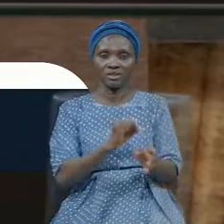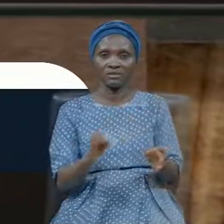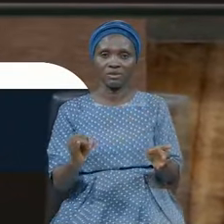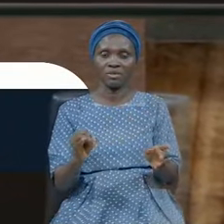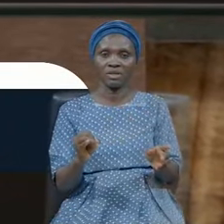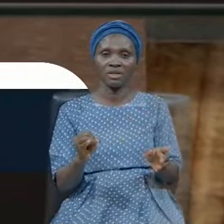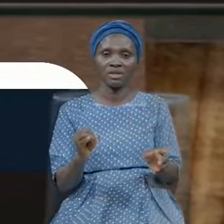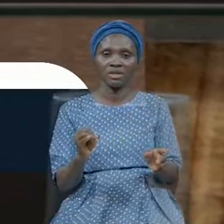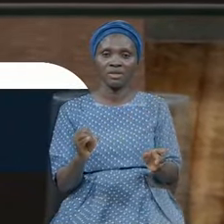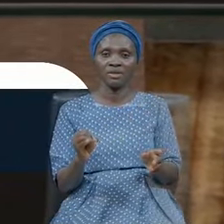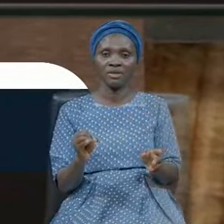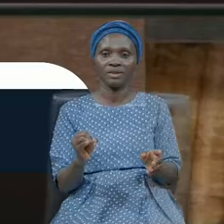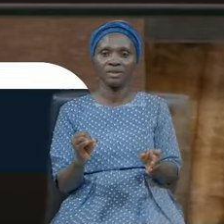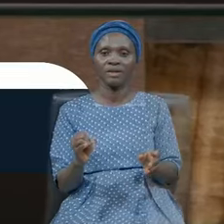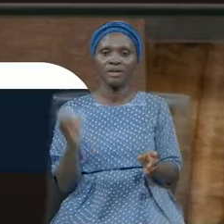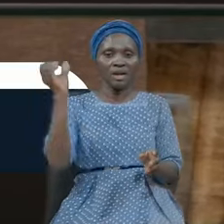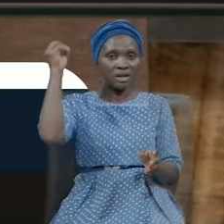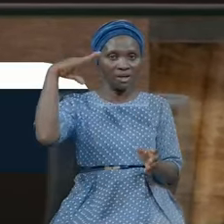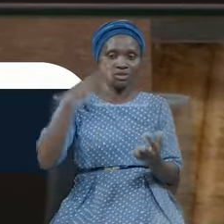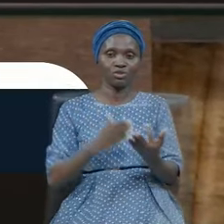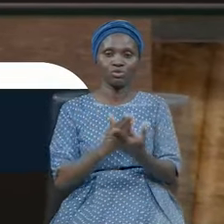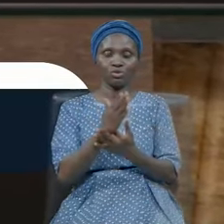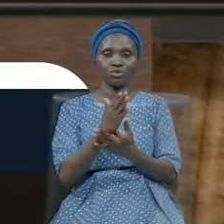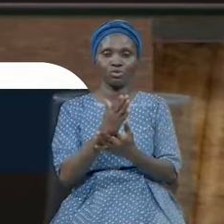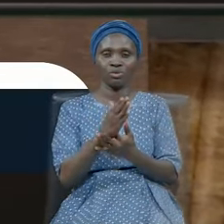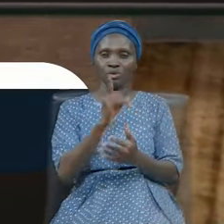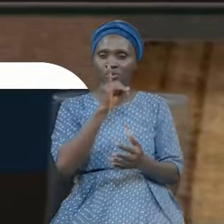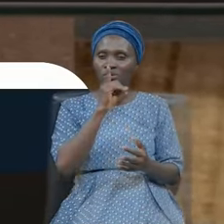à travers la foi précise et